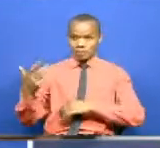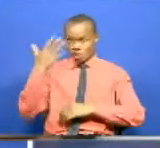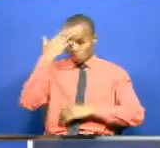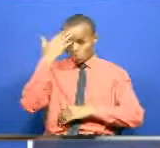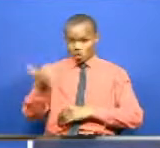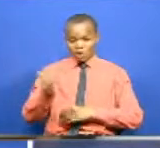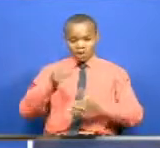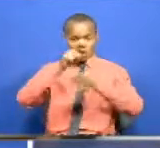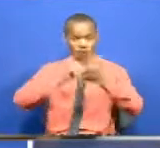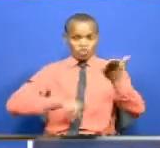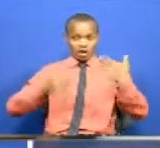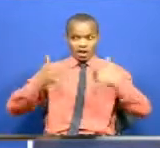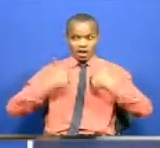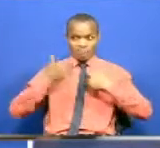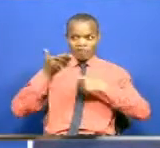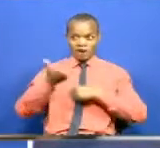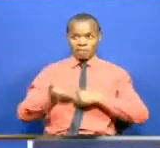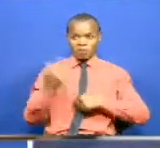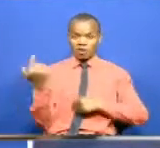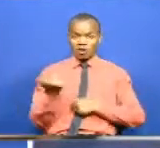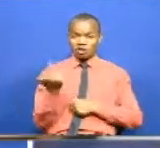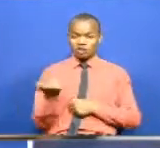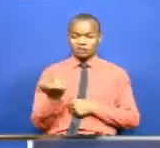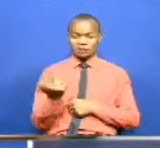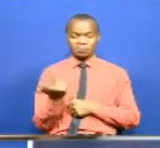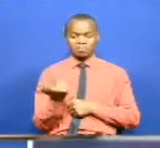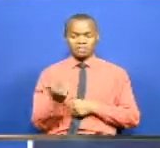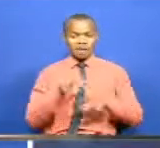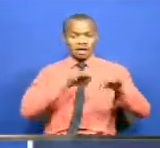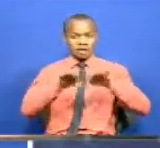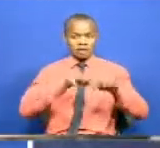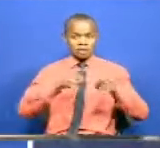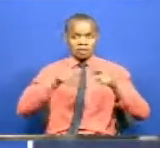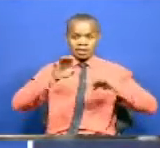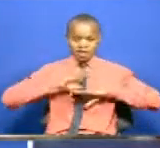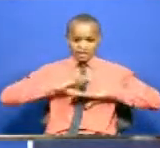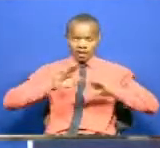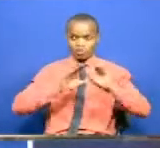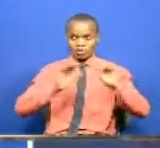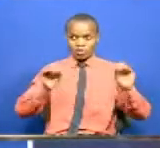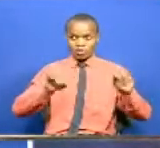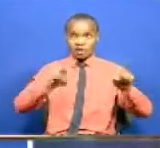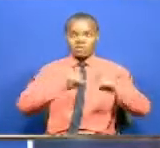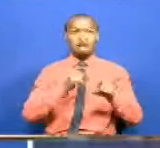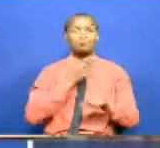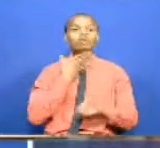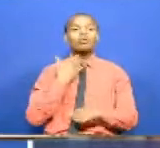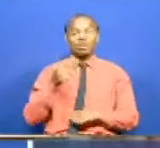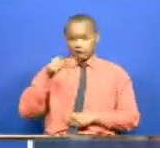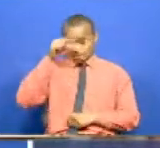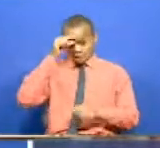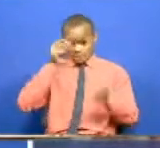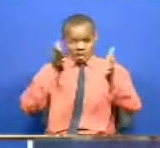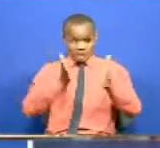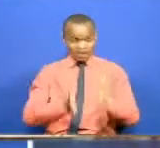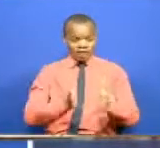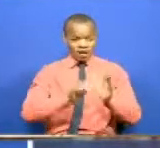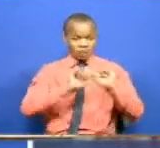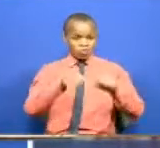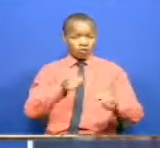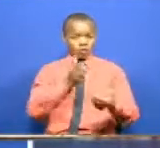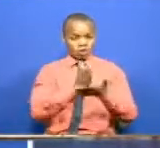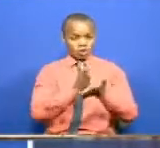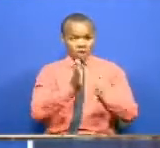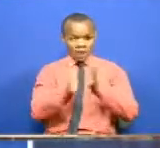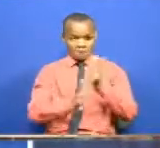grappling with here, what you gave us is just some extracts, but this is not enough. Mati hiyo pia imemtaka gavana huyo kutoa stakabadhi za mikakati